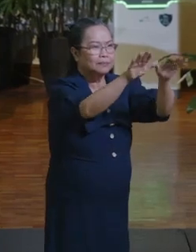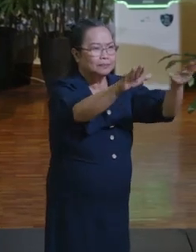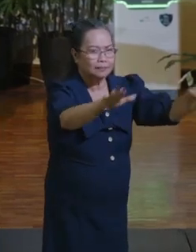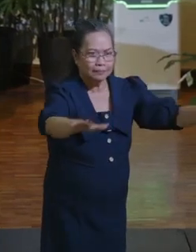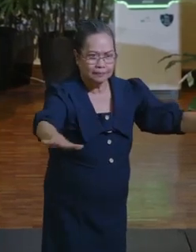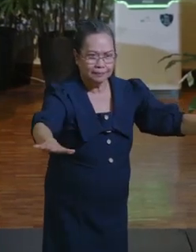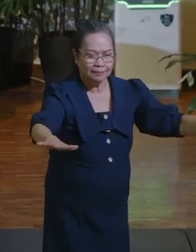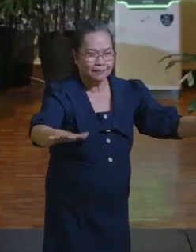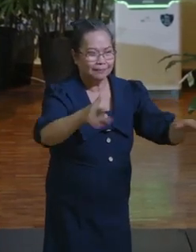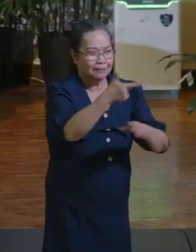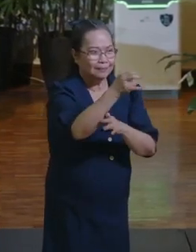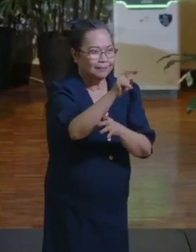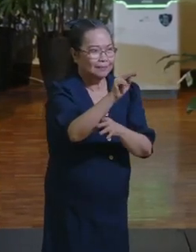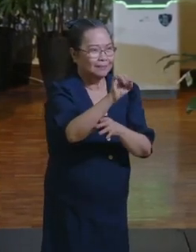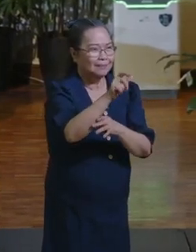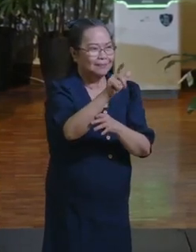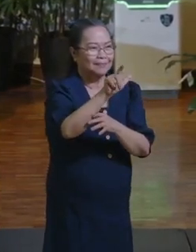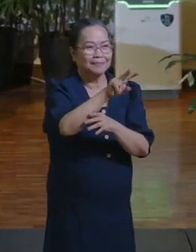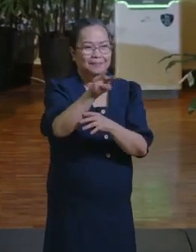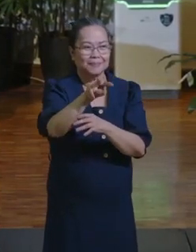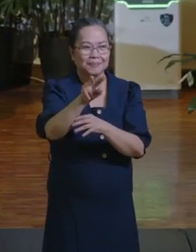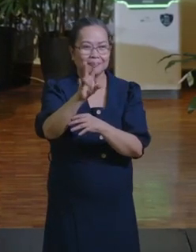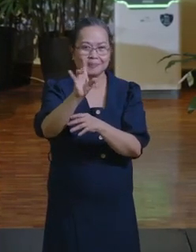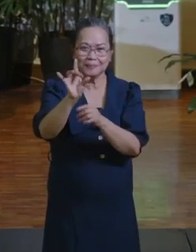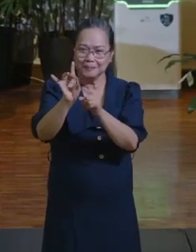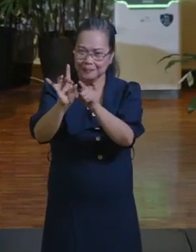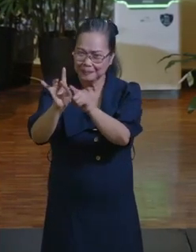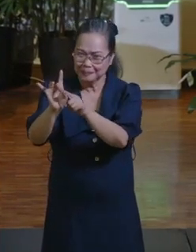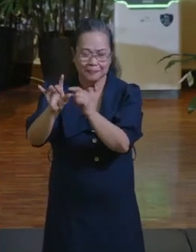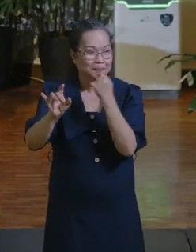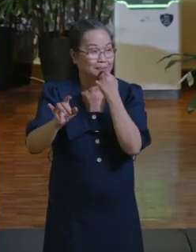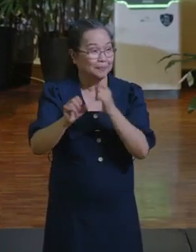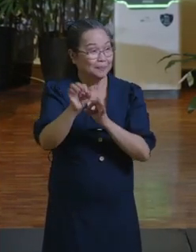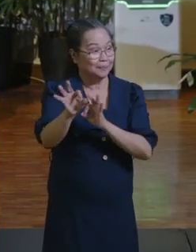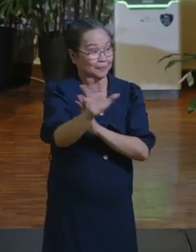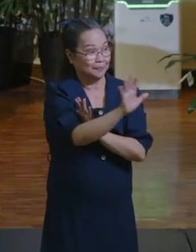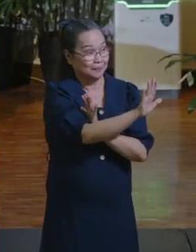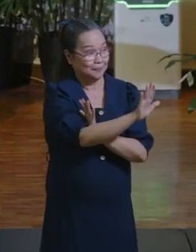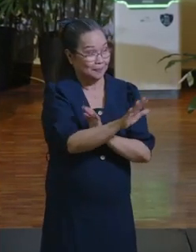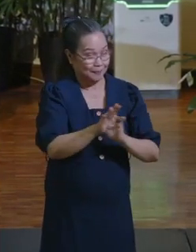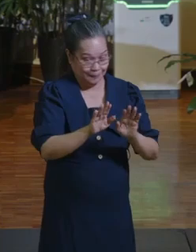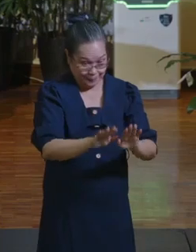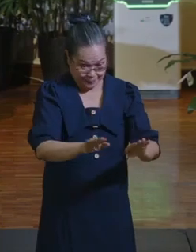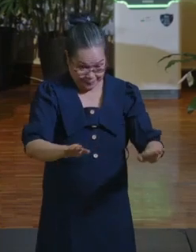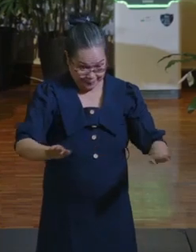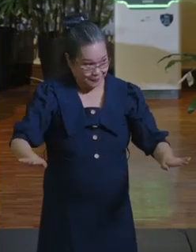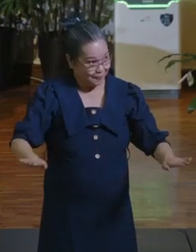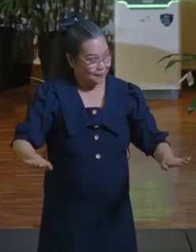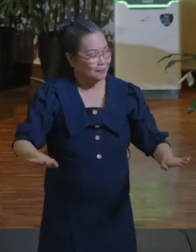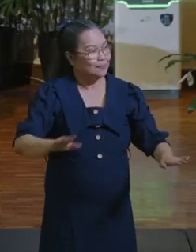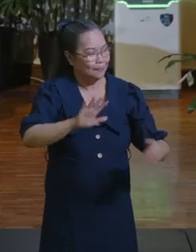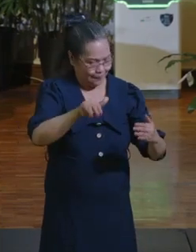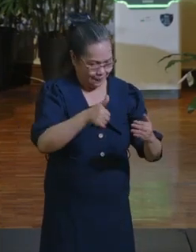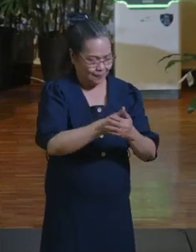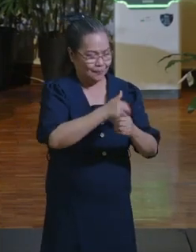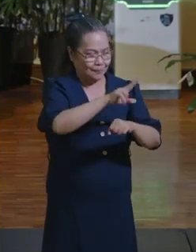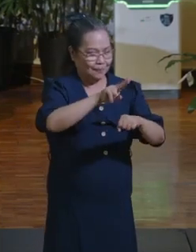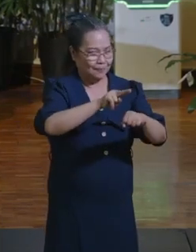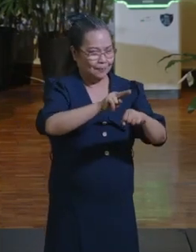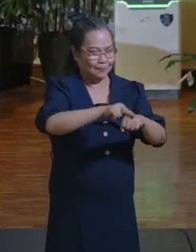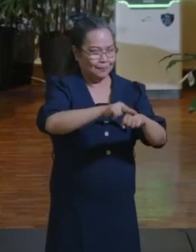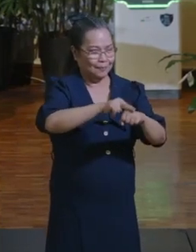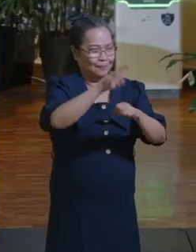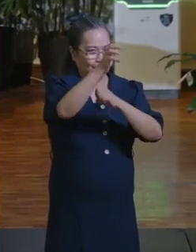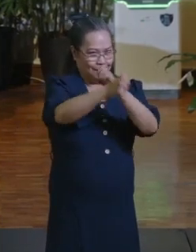Inulit niya sa Genesis 22:18. Sabi niya, and in your offspring shall all the nations of the earth